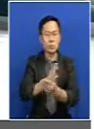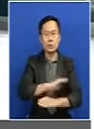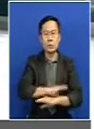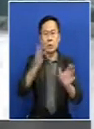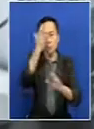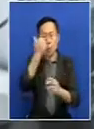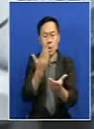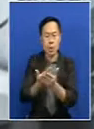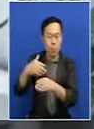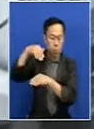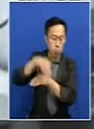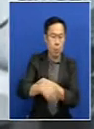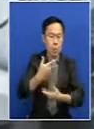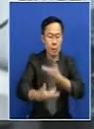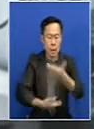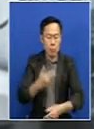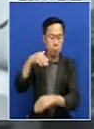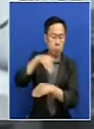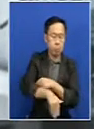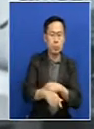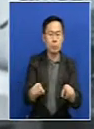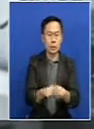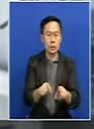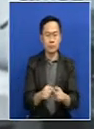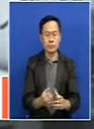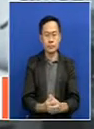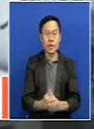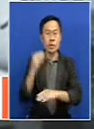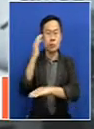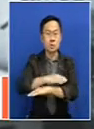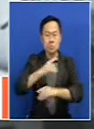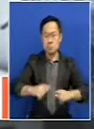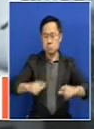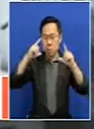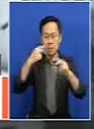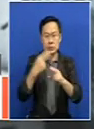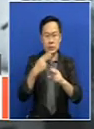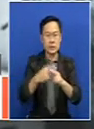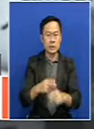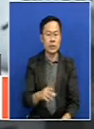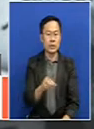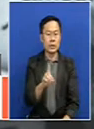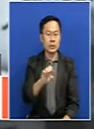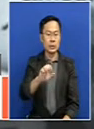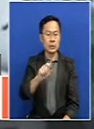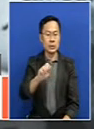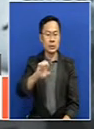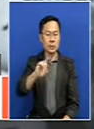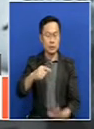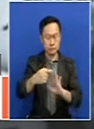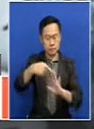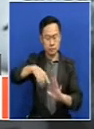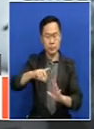ว่ายอดขายลดลงอย่างต่อเนื่องค่ะหนังสือพิมพ์รายใหญ่ของอังกฤษอย่าง The Independent นะคะได้ประกาศ